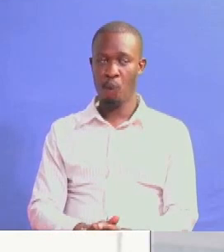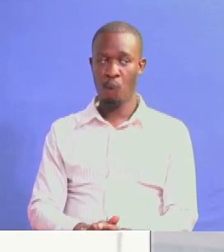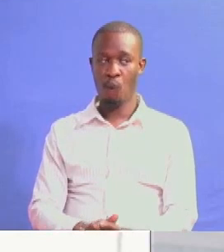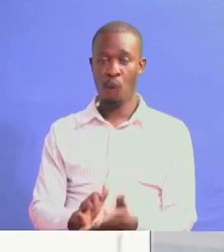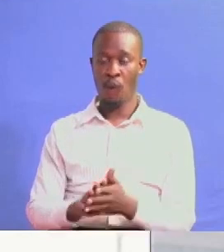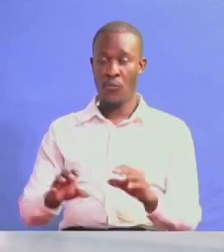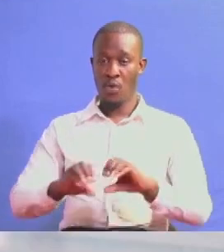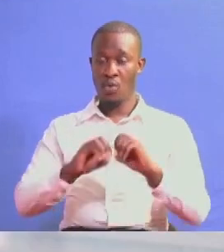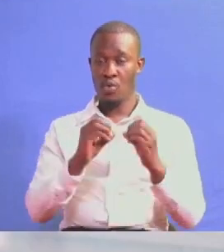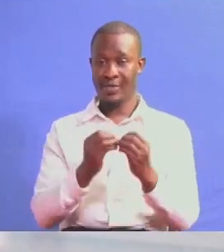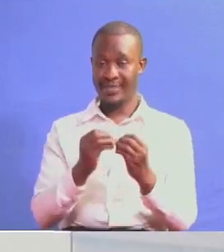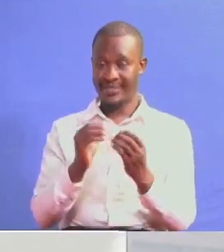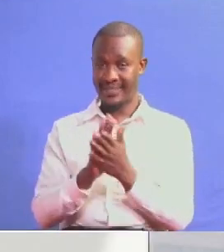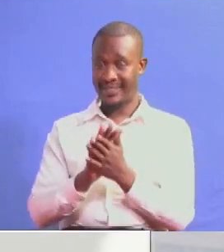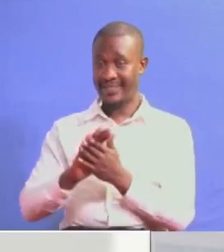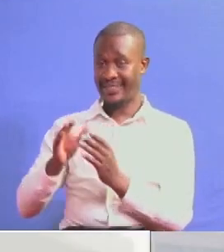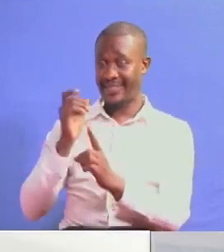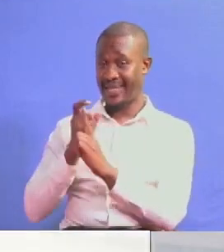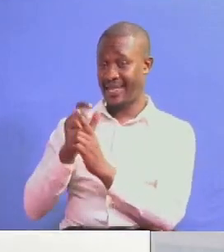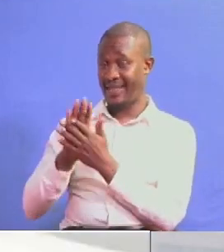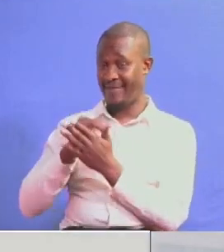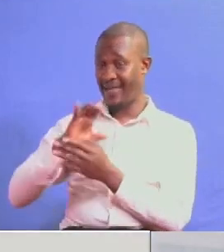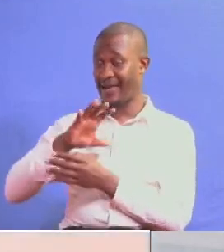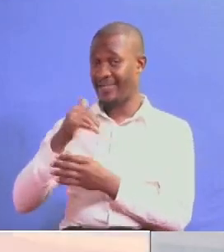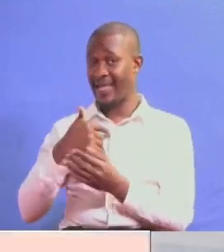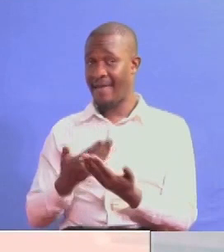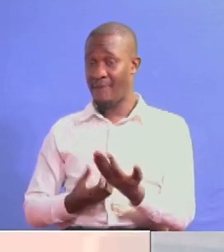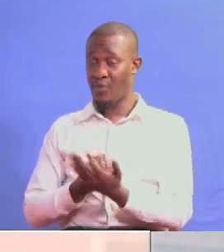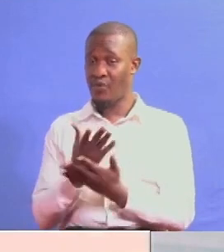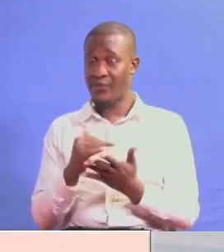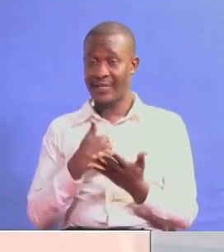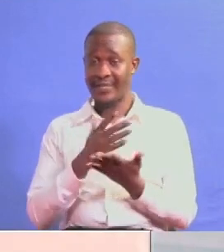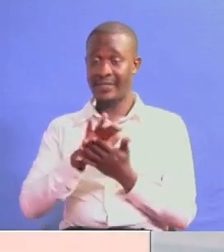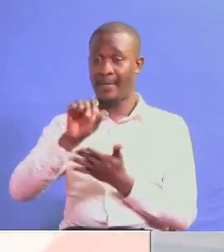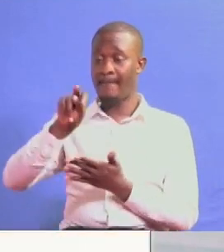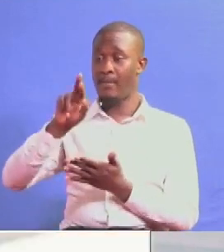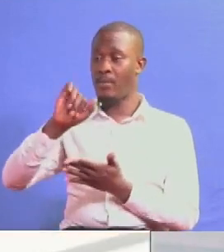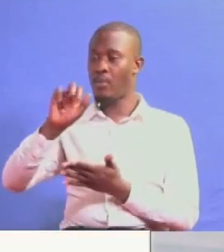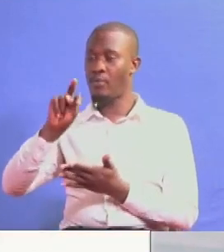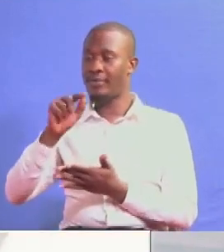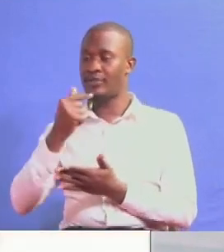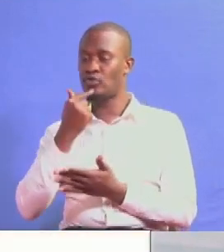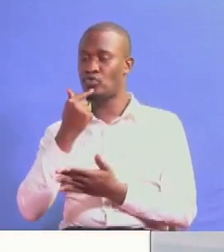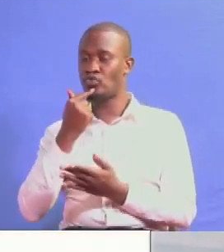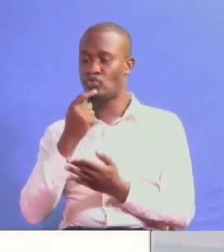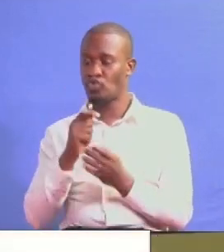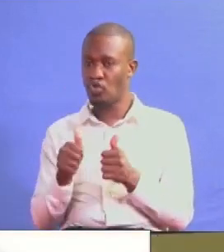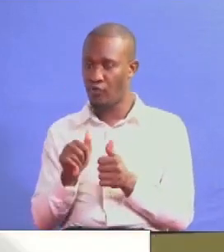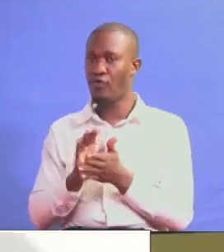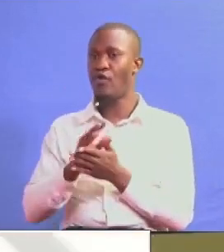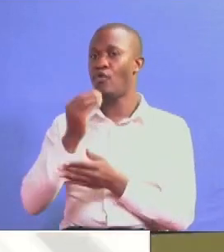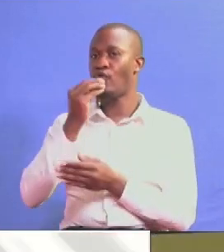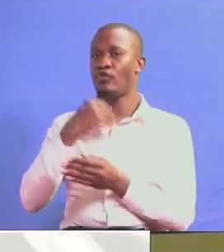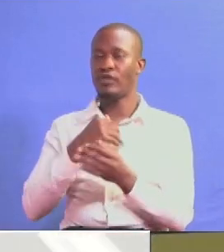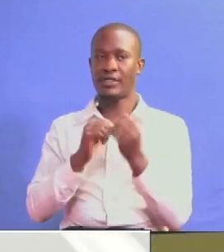An organization in Kilifi County has begun distributing cashew nuts and moringa seedlings to address food security and mitigate